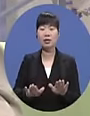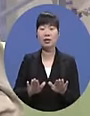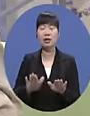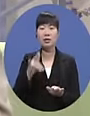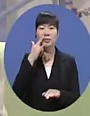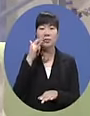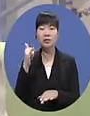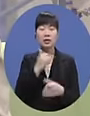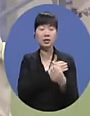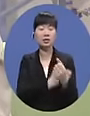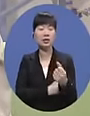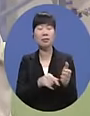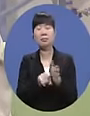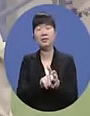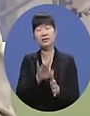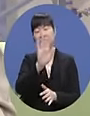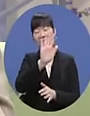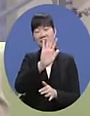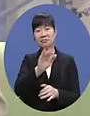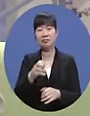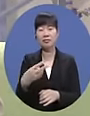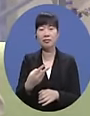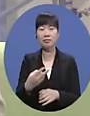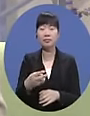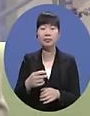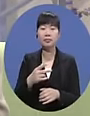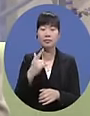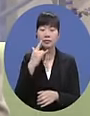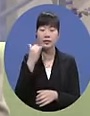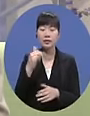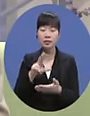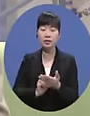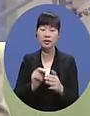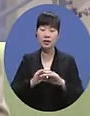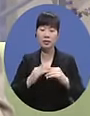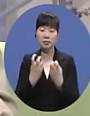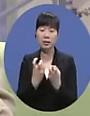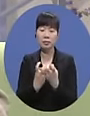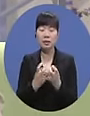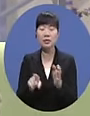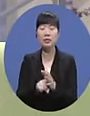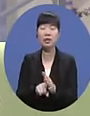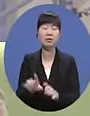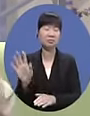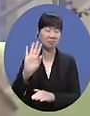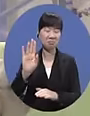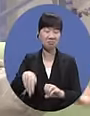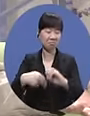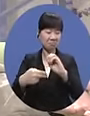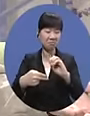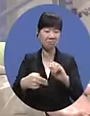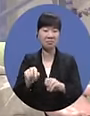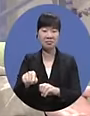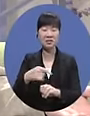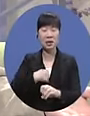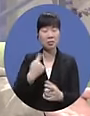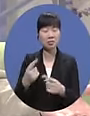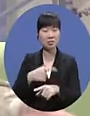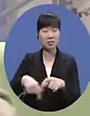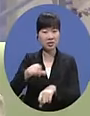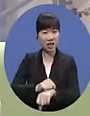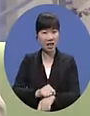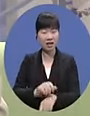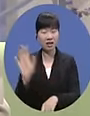부모의 능력을 믿지 않는 거죠. 그렇네요. 그리고 부모의 문제 처리 방식에 대한 신뢰가 없는 거예요. 이들이 나보다 잘할 것 같지 않은